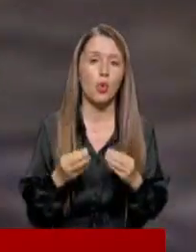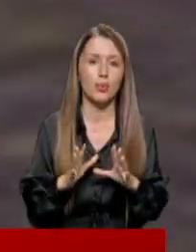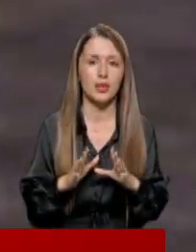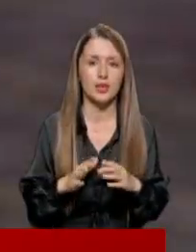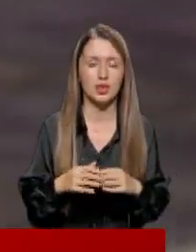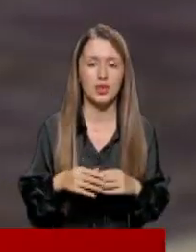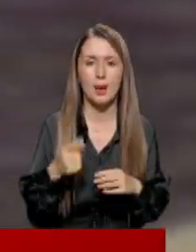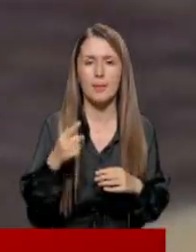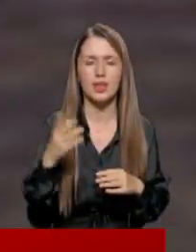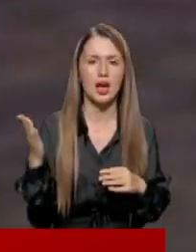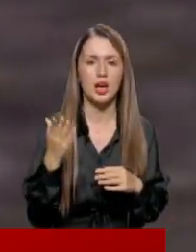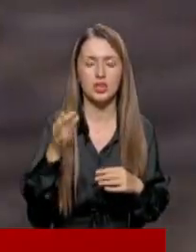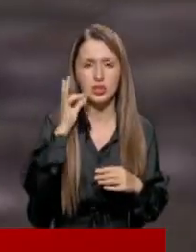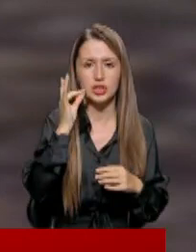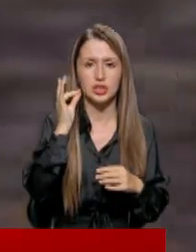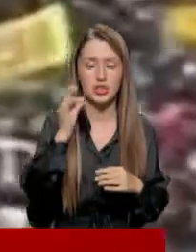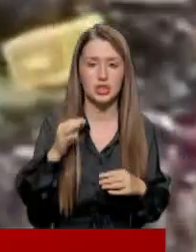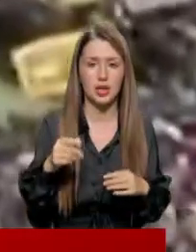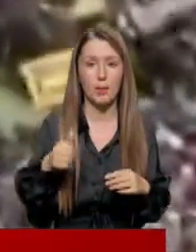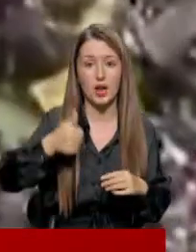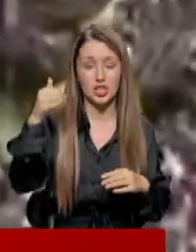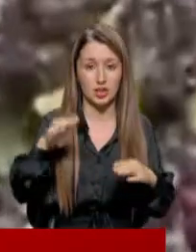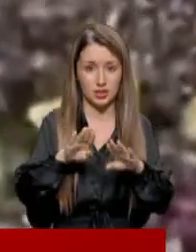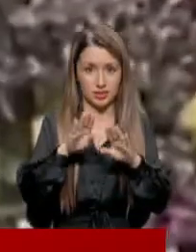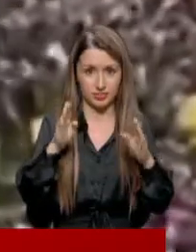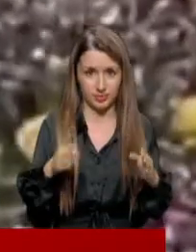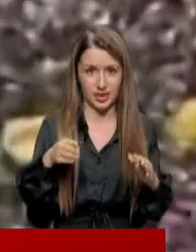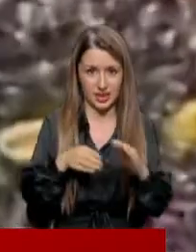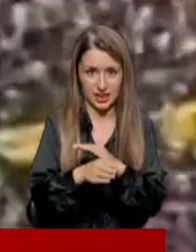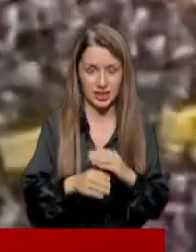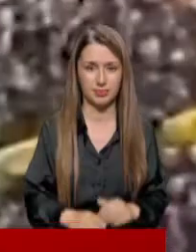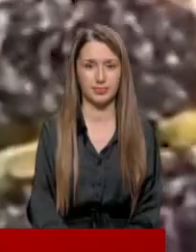kişi barikatları aşıp başkanlık konutuna girdi.